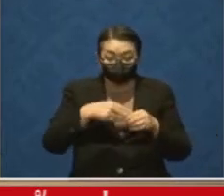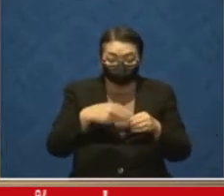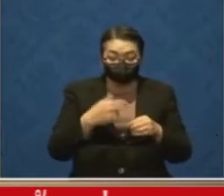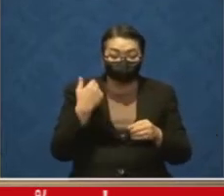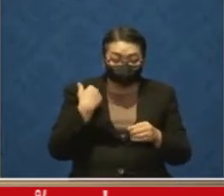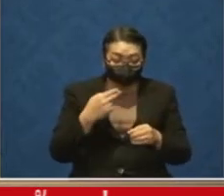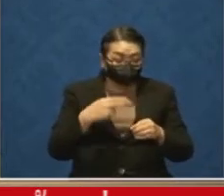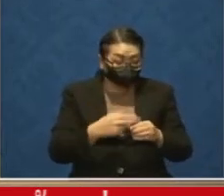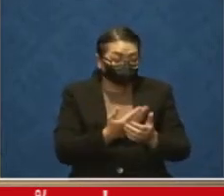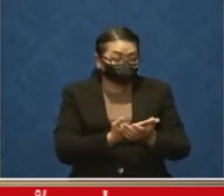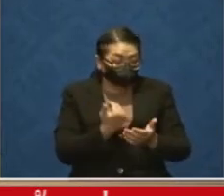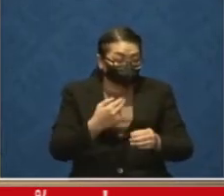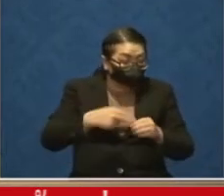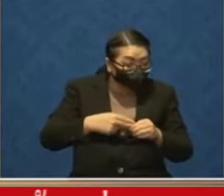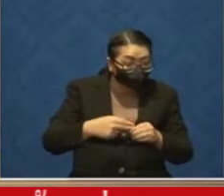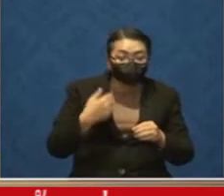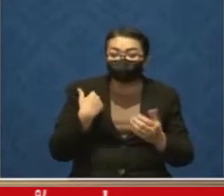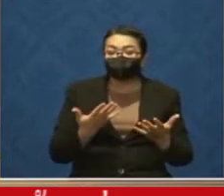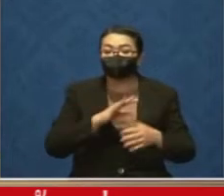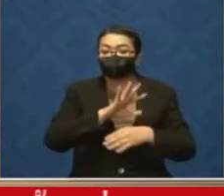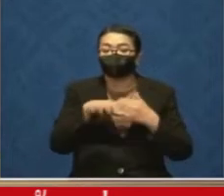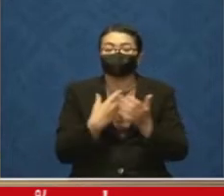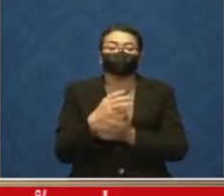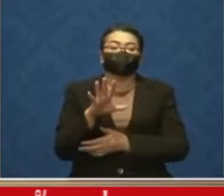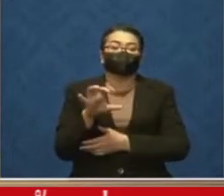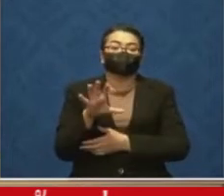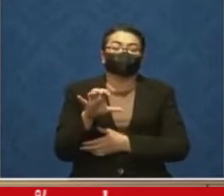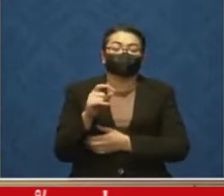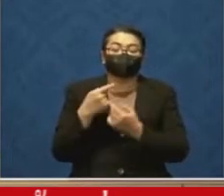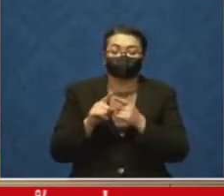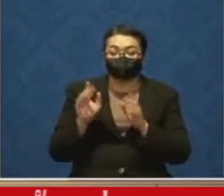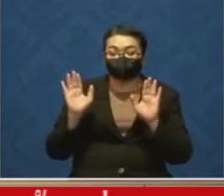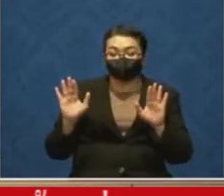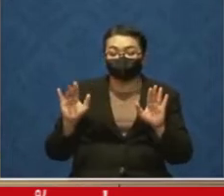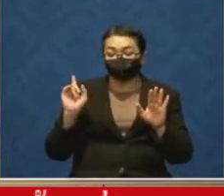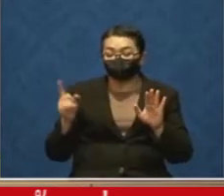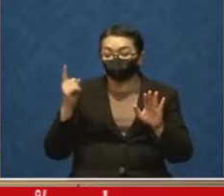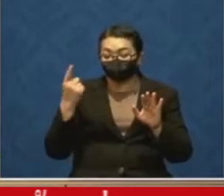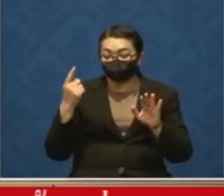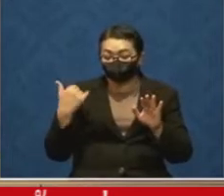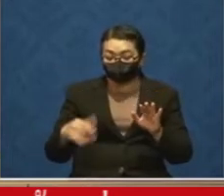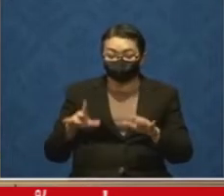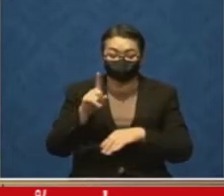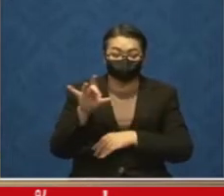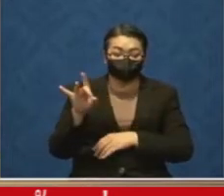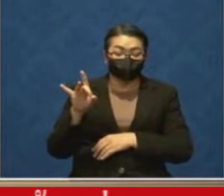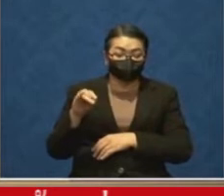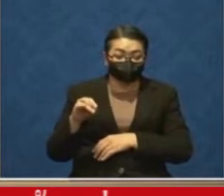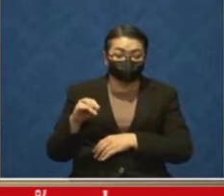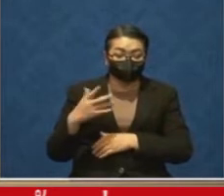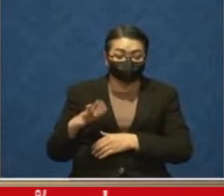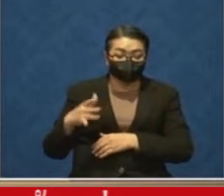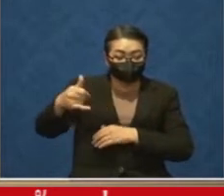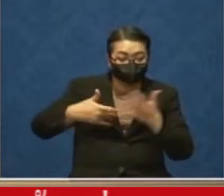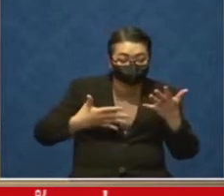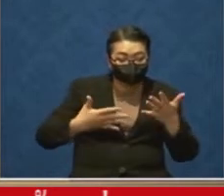ันปรอมมันปลน หอมมีสารมักเกอหรอไม่500 ชุครับแต่อันให่ได้ใช้คนีแค่ 180 ชุคร